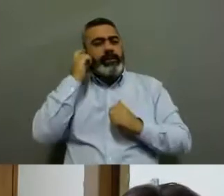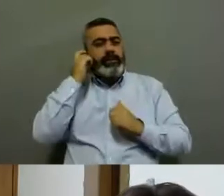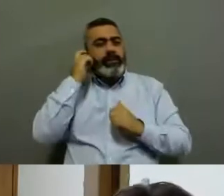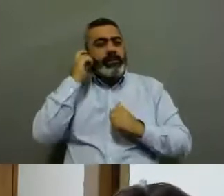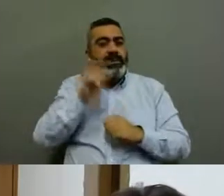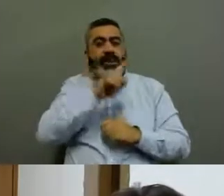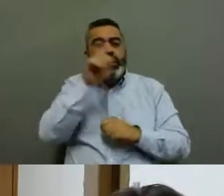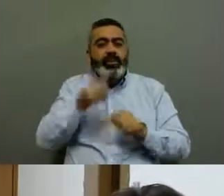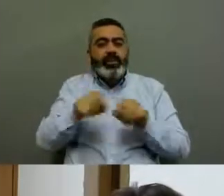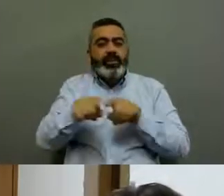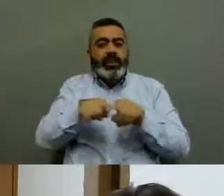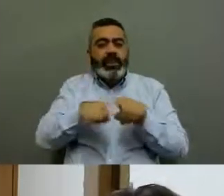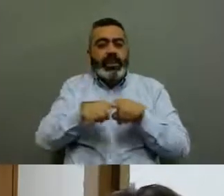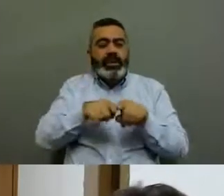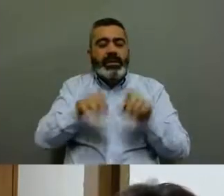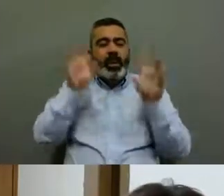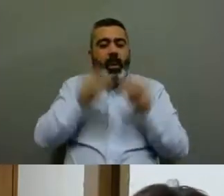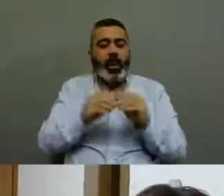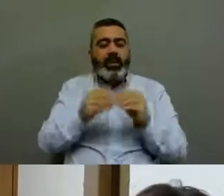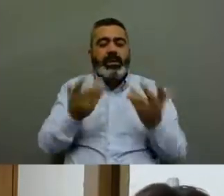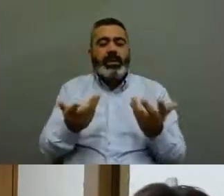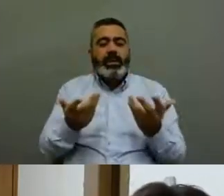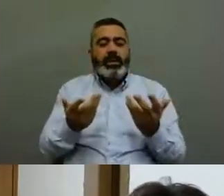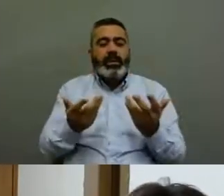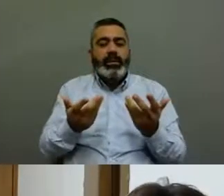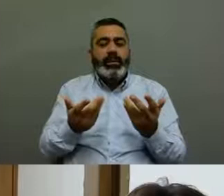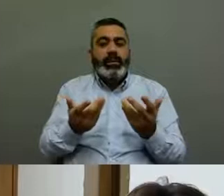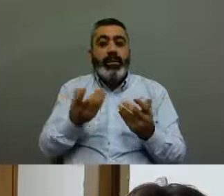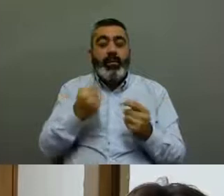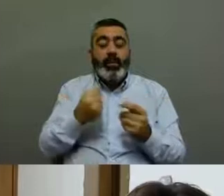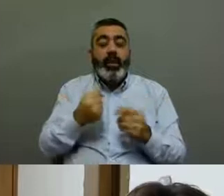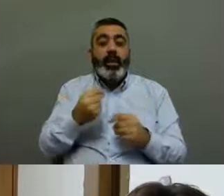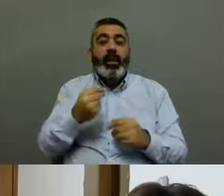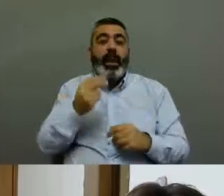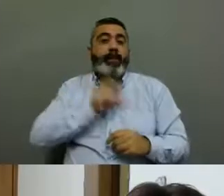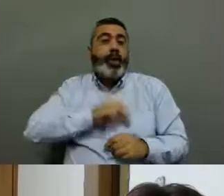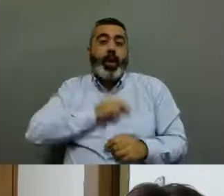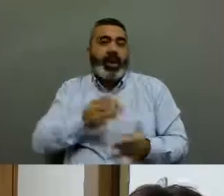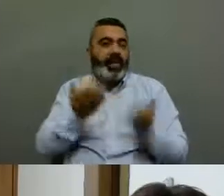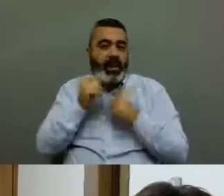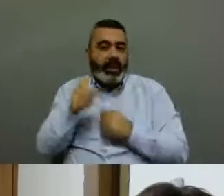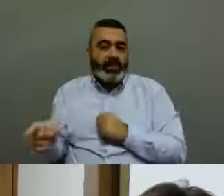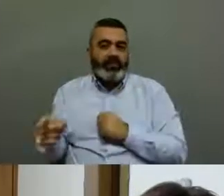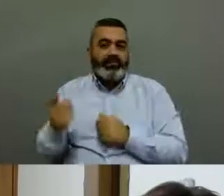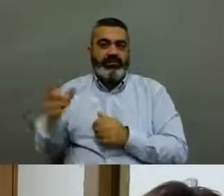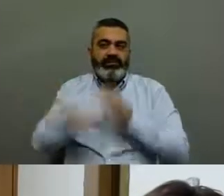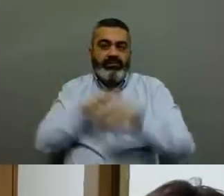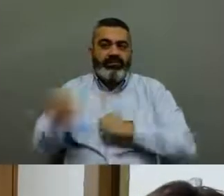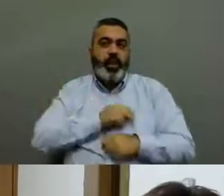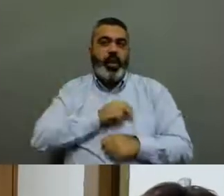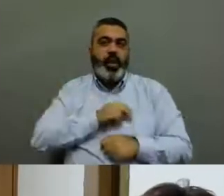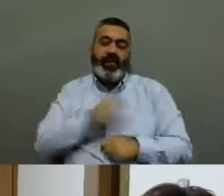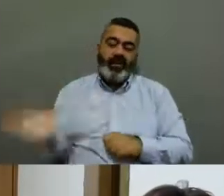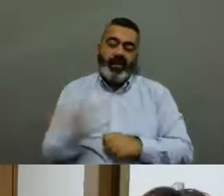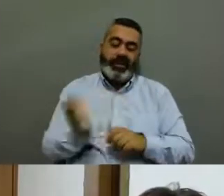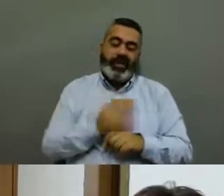με το, την έλλειψη προνόμιων, προνομίων. Σκέφτηκα όταν έβλεπα αυτή